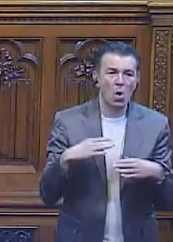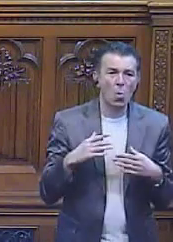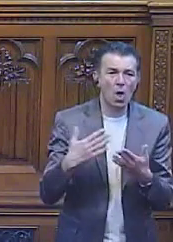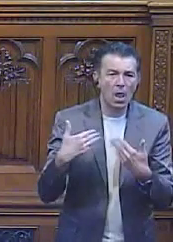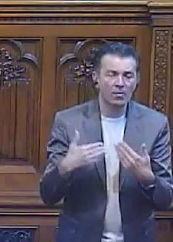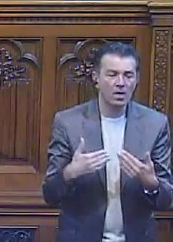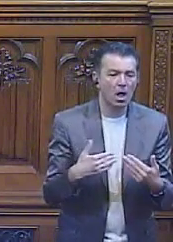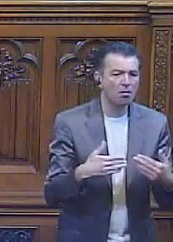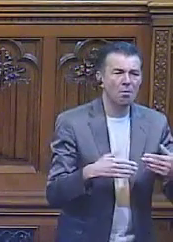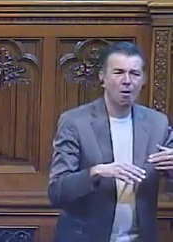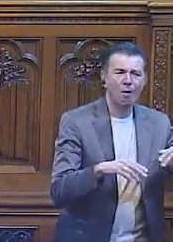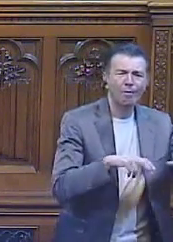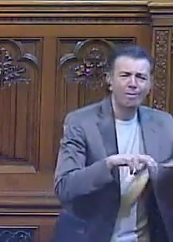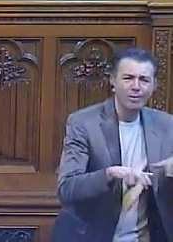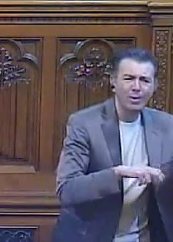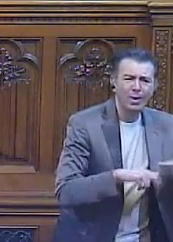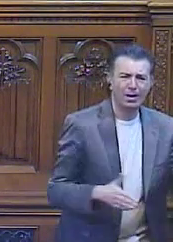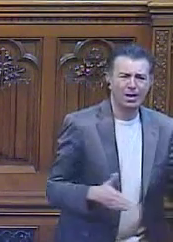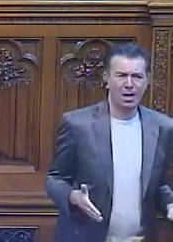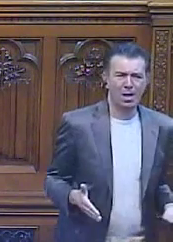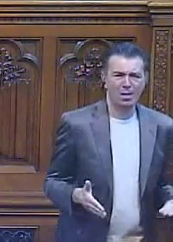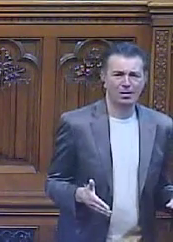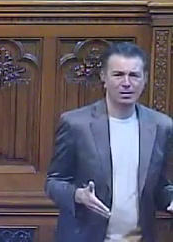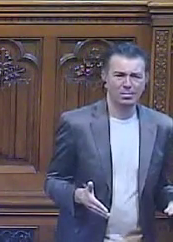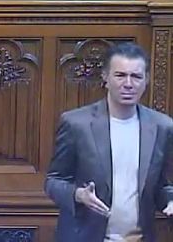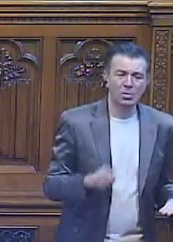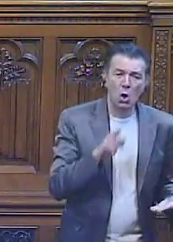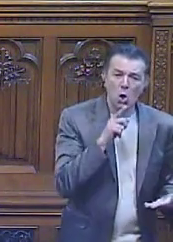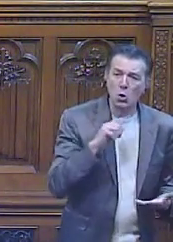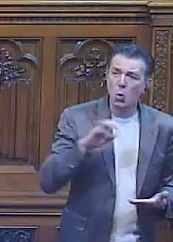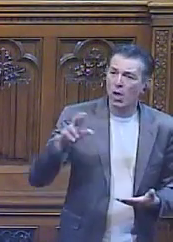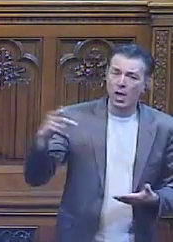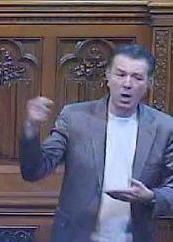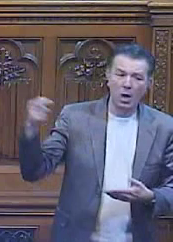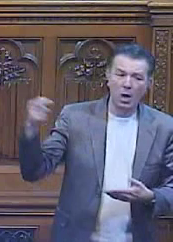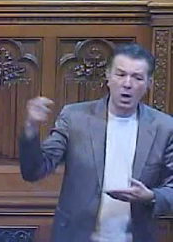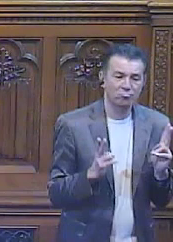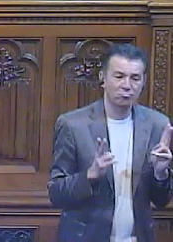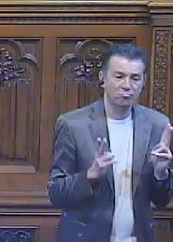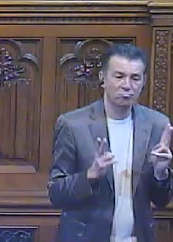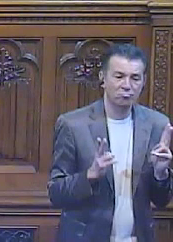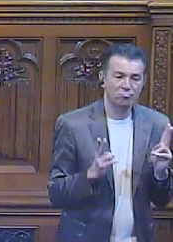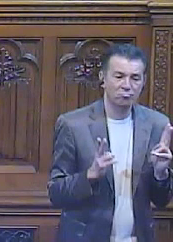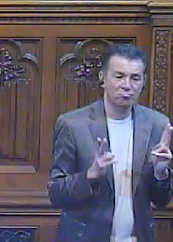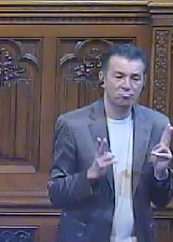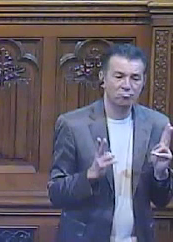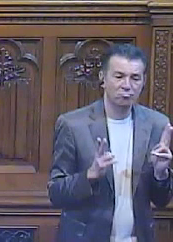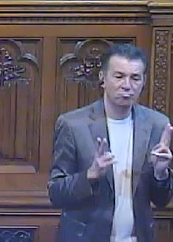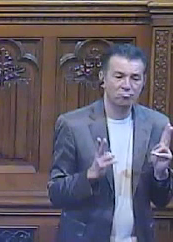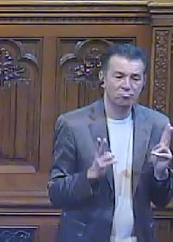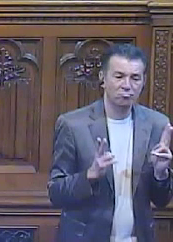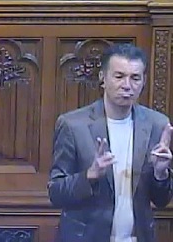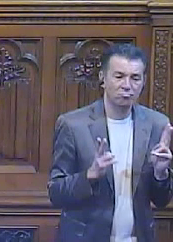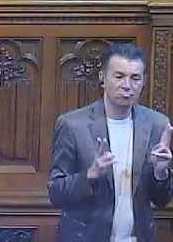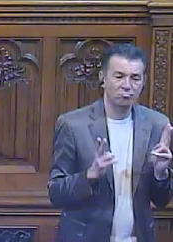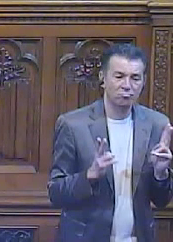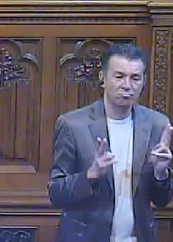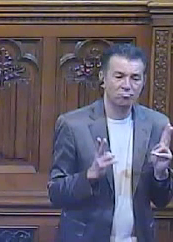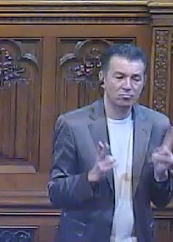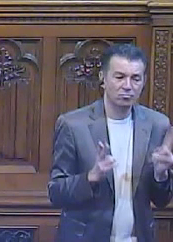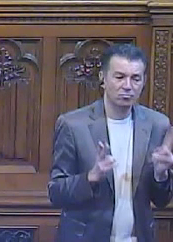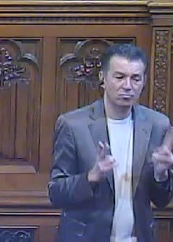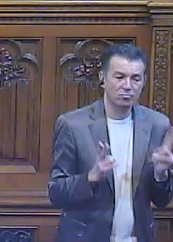nach Griechenland. Griechenland lebt nur mehr von den Töpfen der EU und ist nicht in der Lage, den Menschen, die dort Schutz